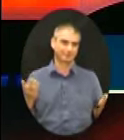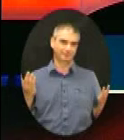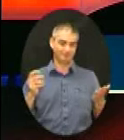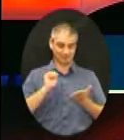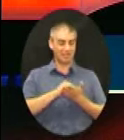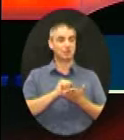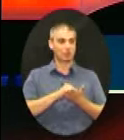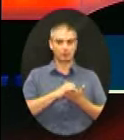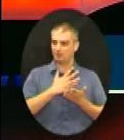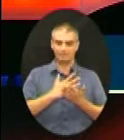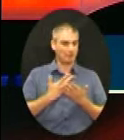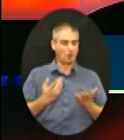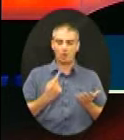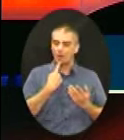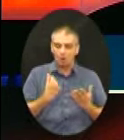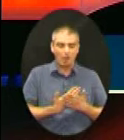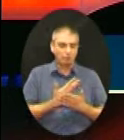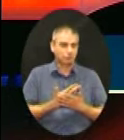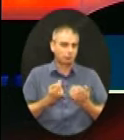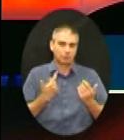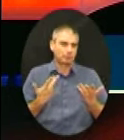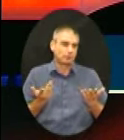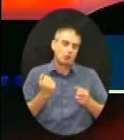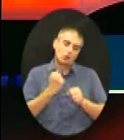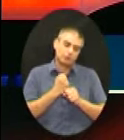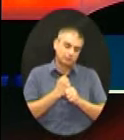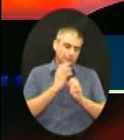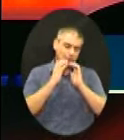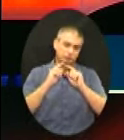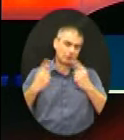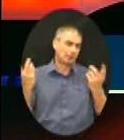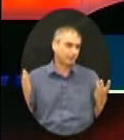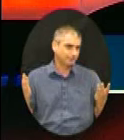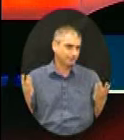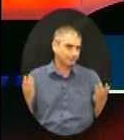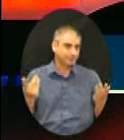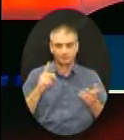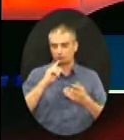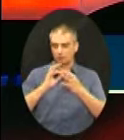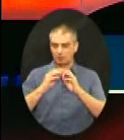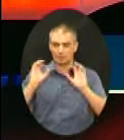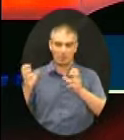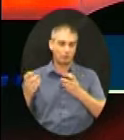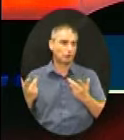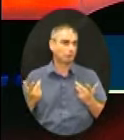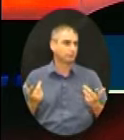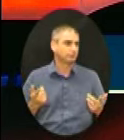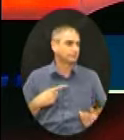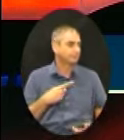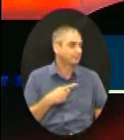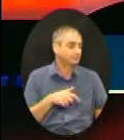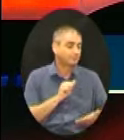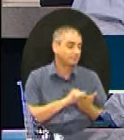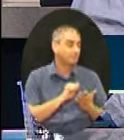העיתון כבר כמעט ולא מוסר חדשות עושים את זה כלי תקשורות אחרים נכון יש היום אינטרנט דניור טמס